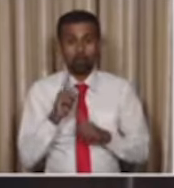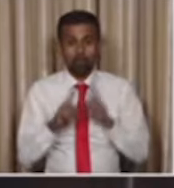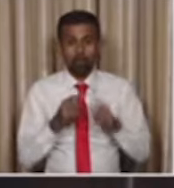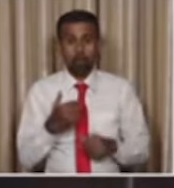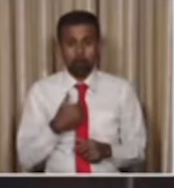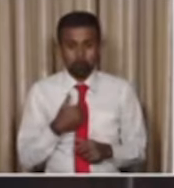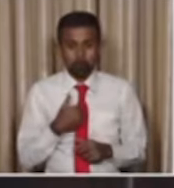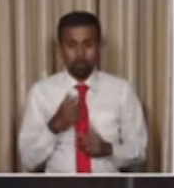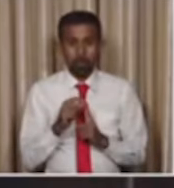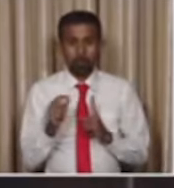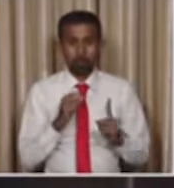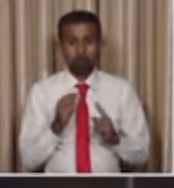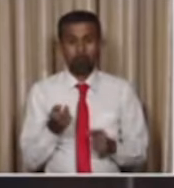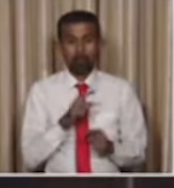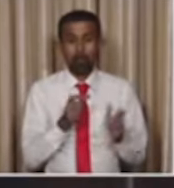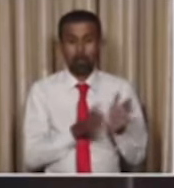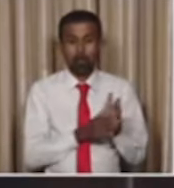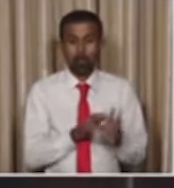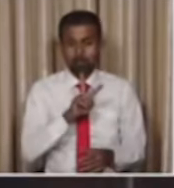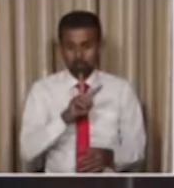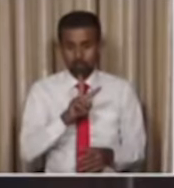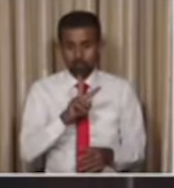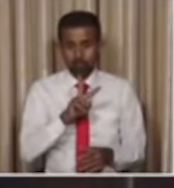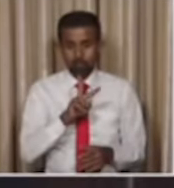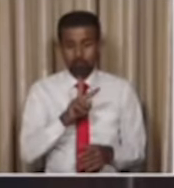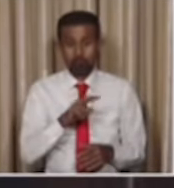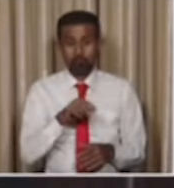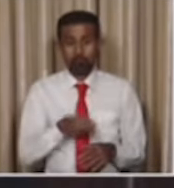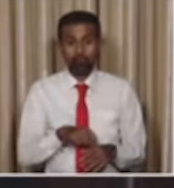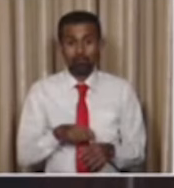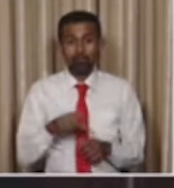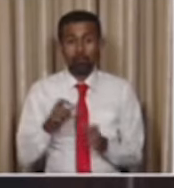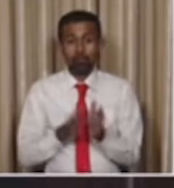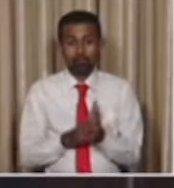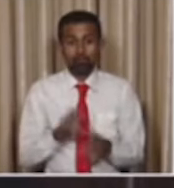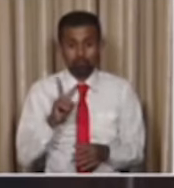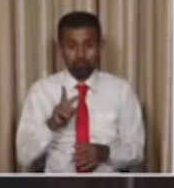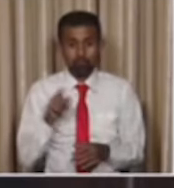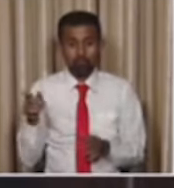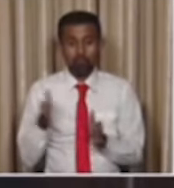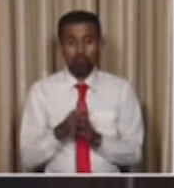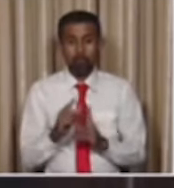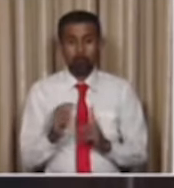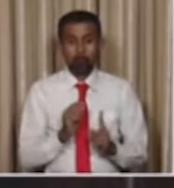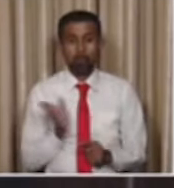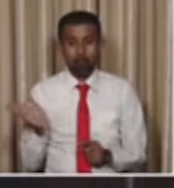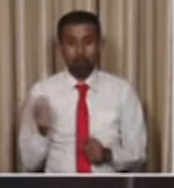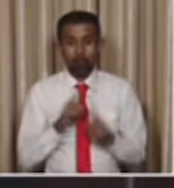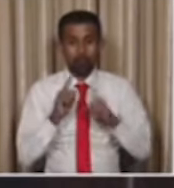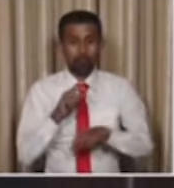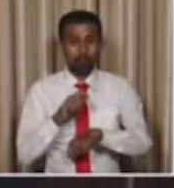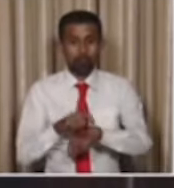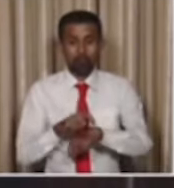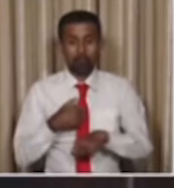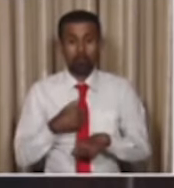මම පාර්ලිමේන්තුවේ තවත් කාර්ක සභා දෙකක් ක්‍රමසාවිධි කාර්ය සභාව තිබුණා, කන්සල්ටරි කමිටු තිබුණා. ඒවත් එක පාර්ලිමේන්තුවේ ඉන්නවා. අපිට කතා ගන්න තියෙන